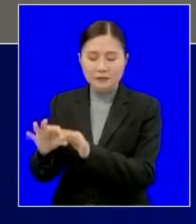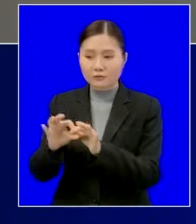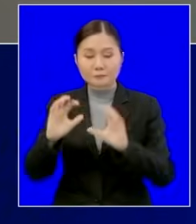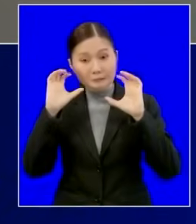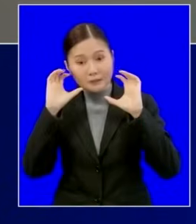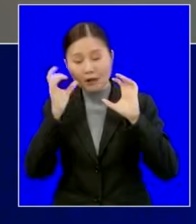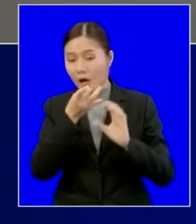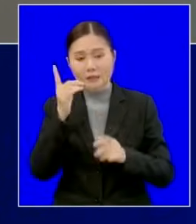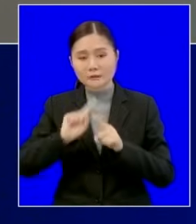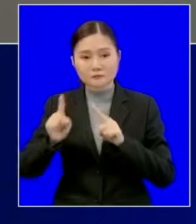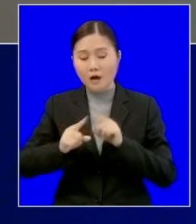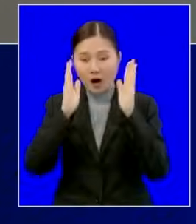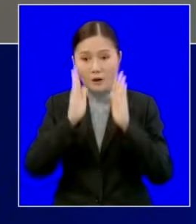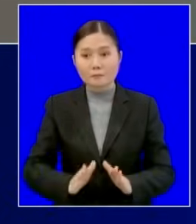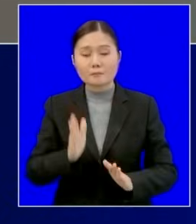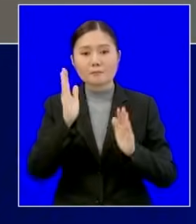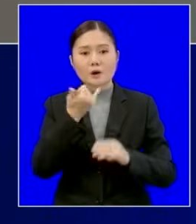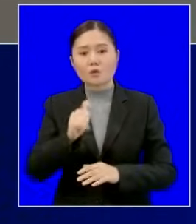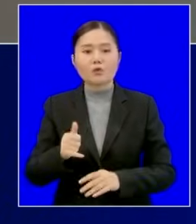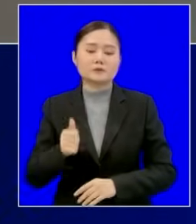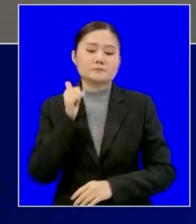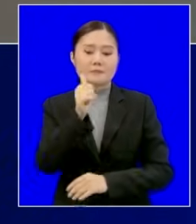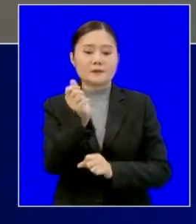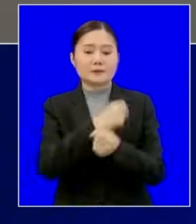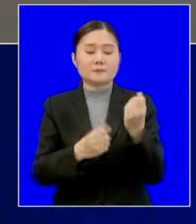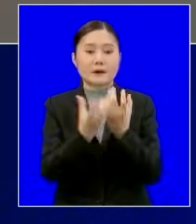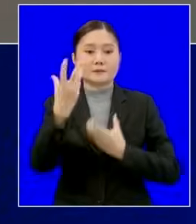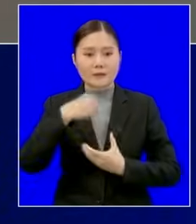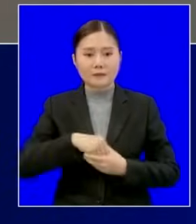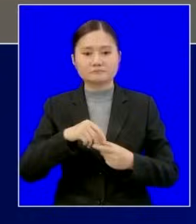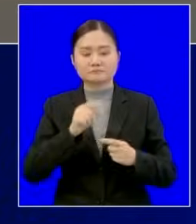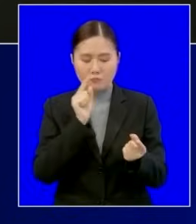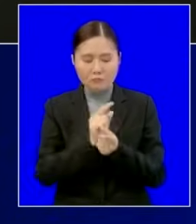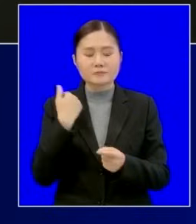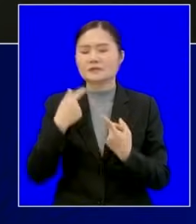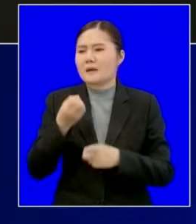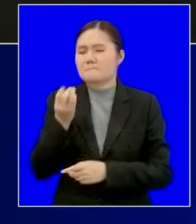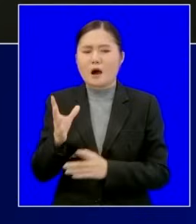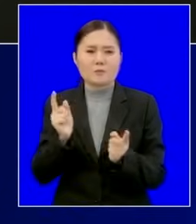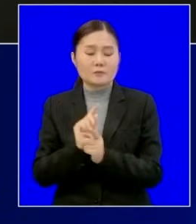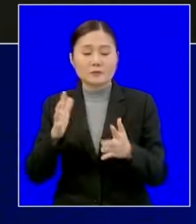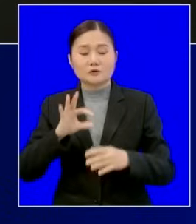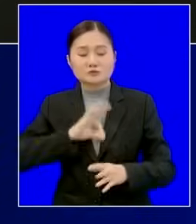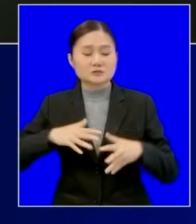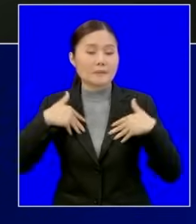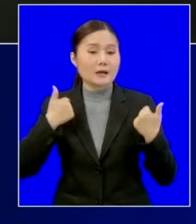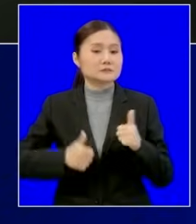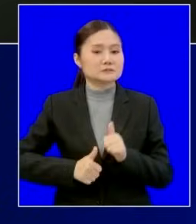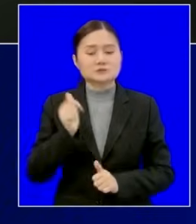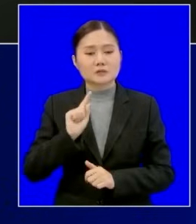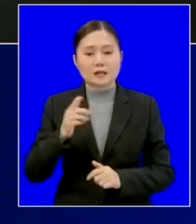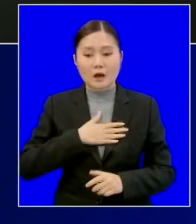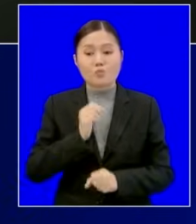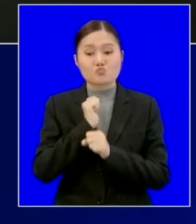ไรนั้นเนี่ยบางคนที่ไปปฏิบัติธรรมก็เคยเจอแต่ส่วนใหญ่จะไม่เจอฮะซึ่งถ้าเกิดว่าสบายใจที่สุดเลยคือเราได้